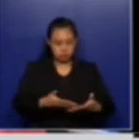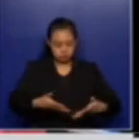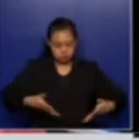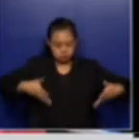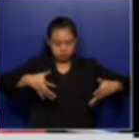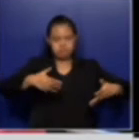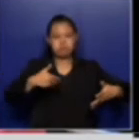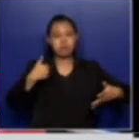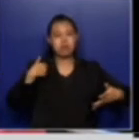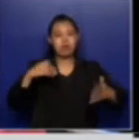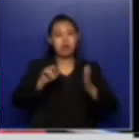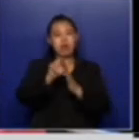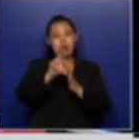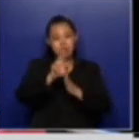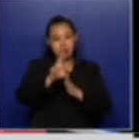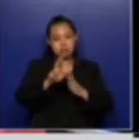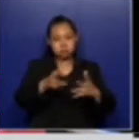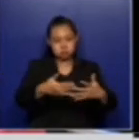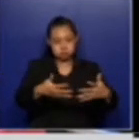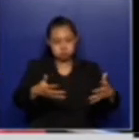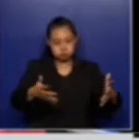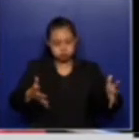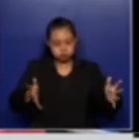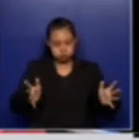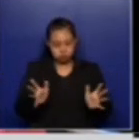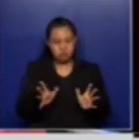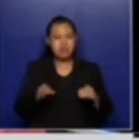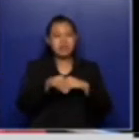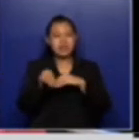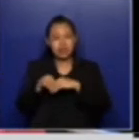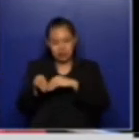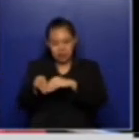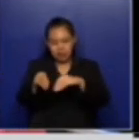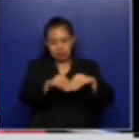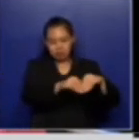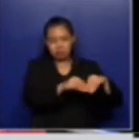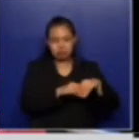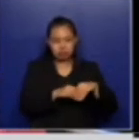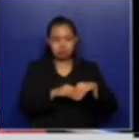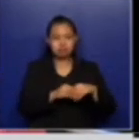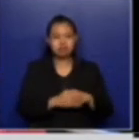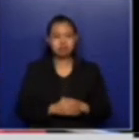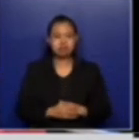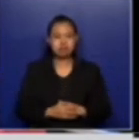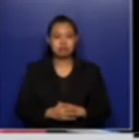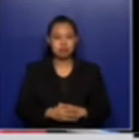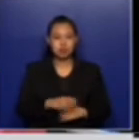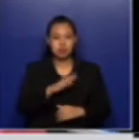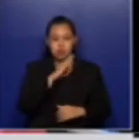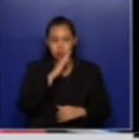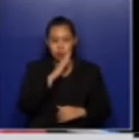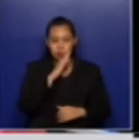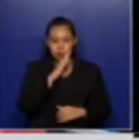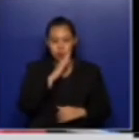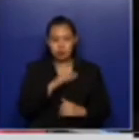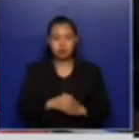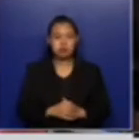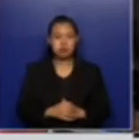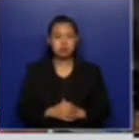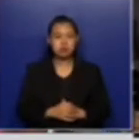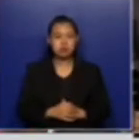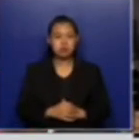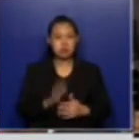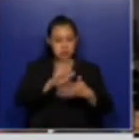ดเชียงรายบริเวณรอบๆไม่ว่าเชียงแสนแม่จันหรือแม้กระทั่งดอยหลวงเนี่ย ้าเรามีมาสเตอร์แผนเร